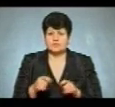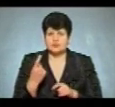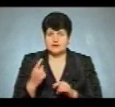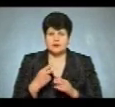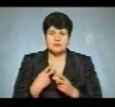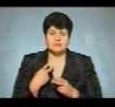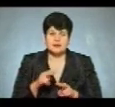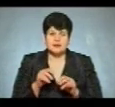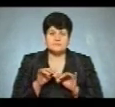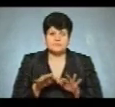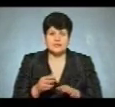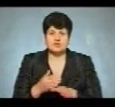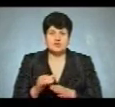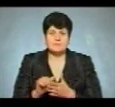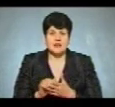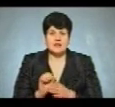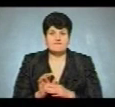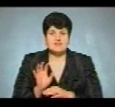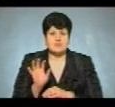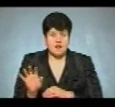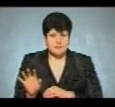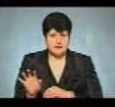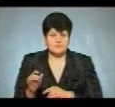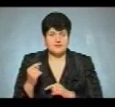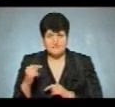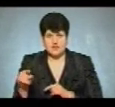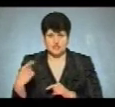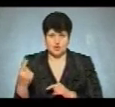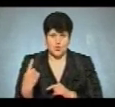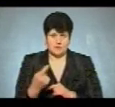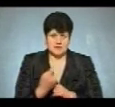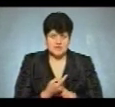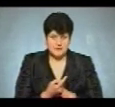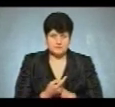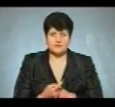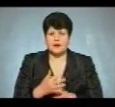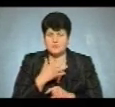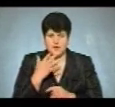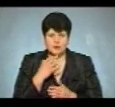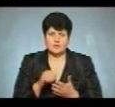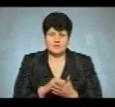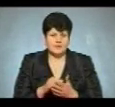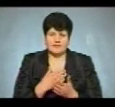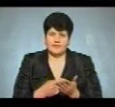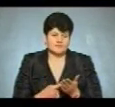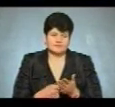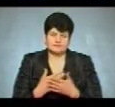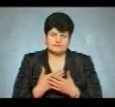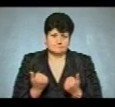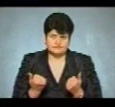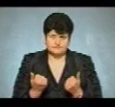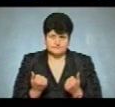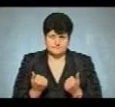провадження. Частина матеріалів відправлена в інші області, багато матеріалів, які не підтвердились.